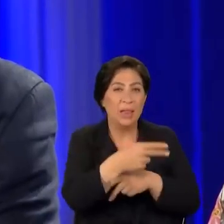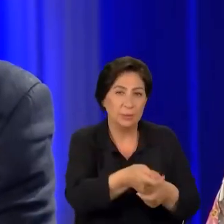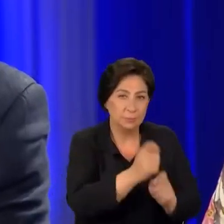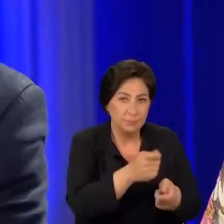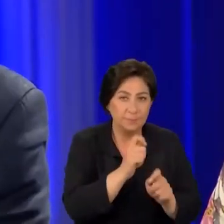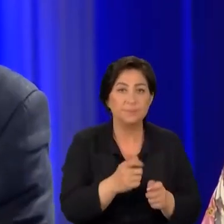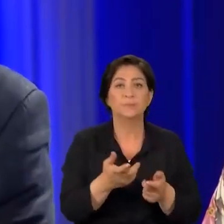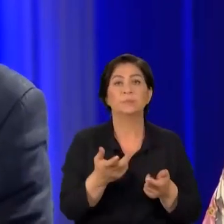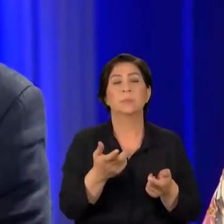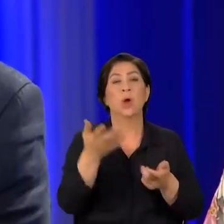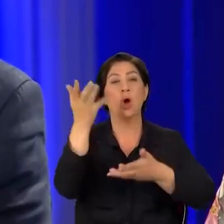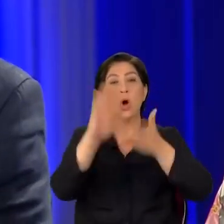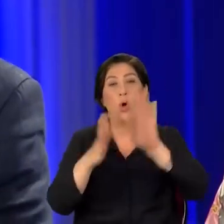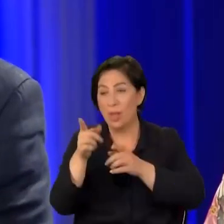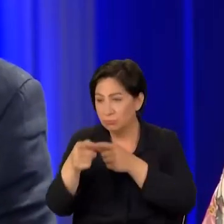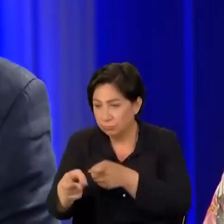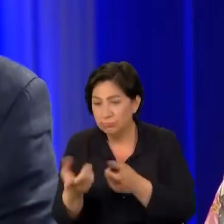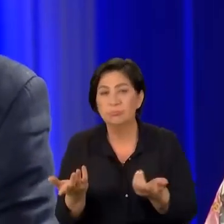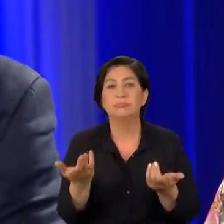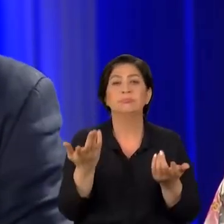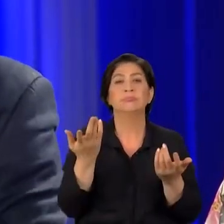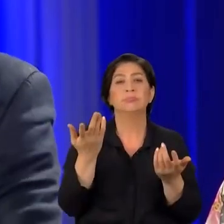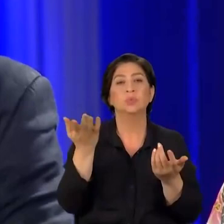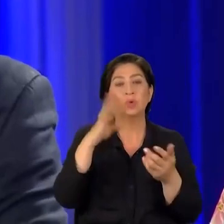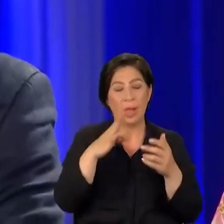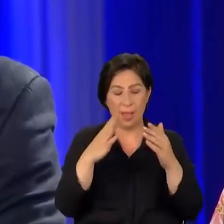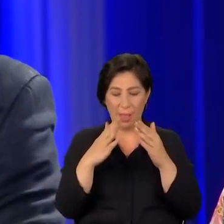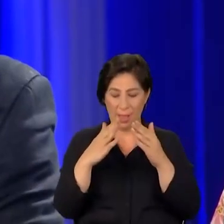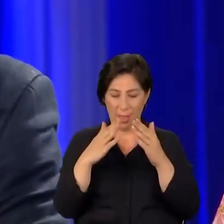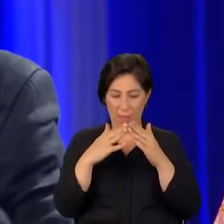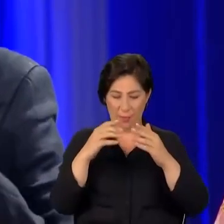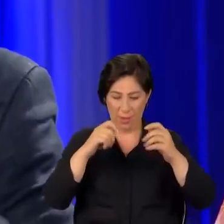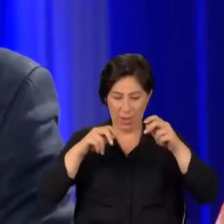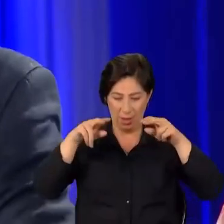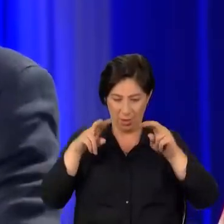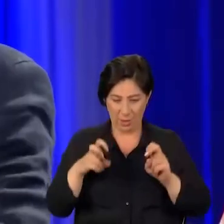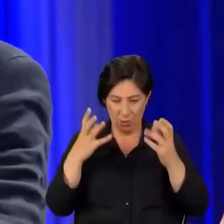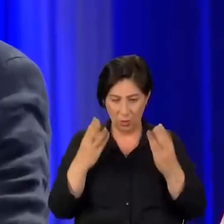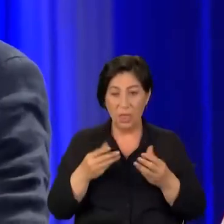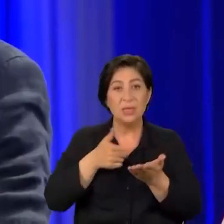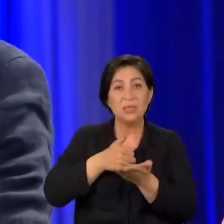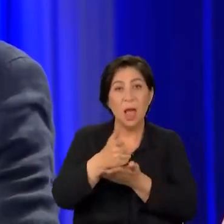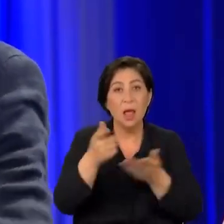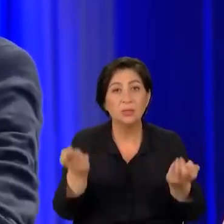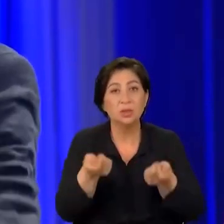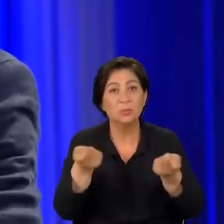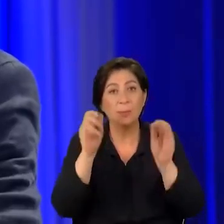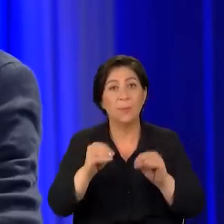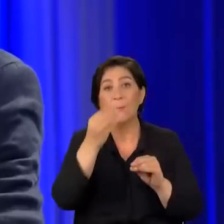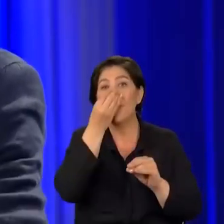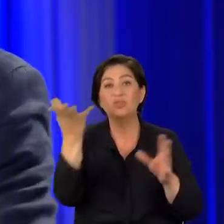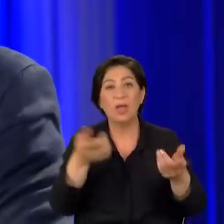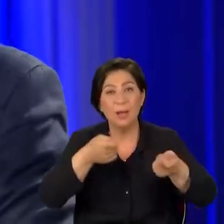avlıyordu, ormanda avlanıyordu. Sonraki diyelim yerleşik hayata geçtikten sonra da insanlar tarlalarında çalışıyorlardı,